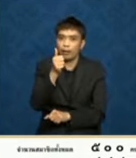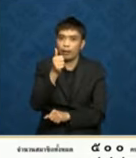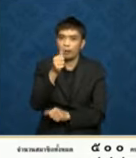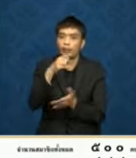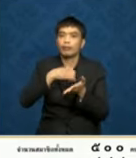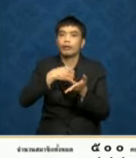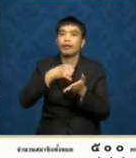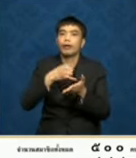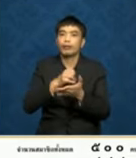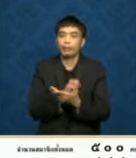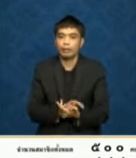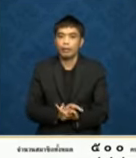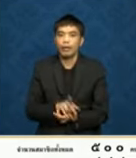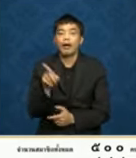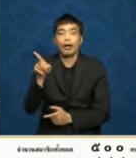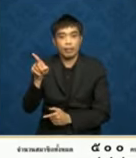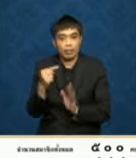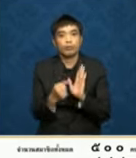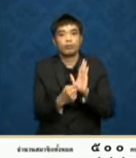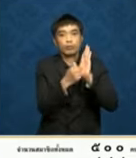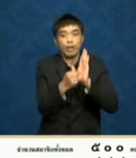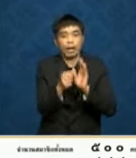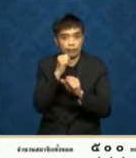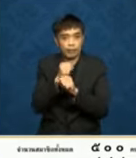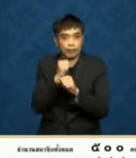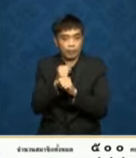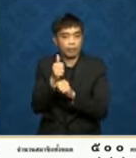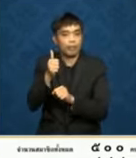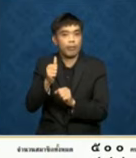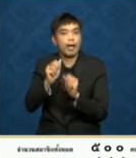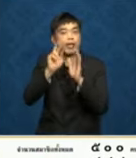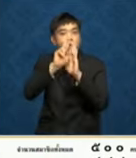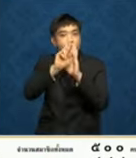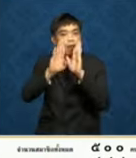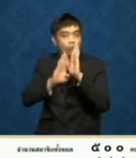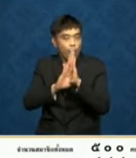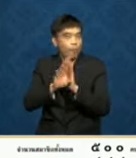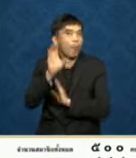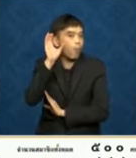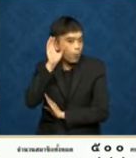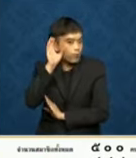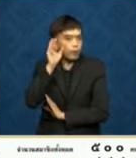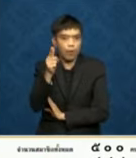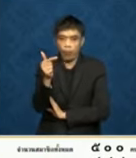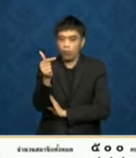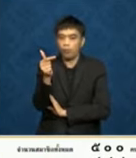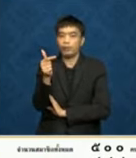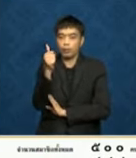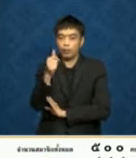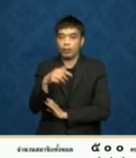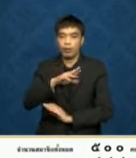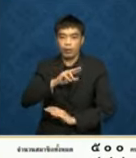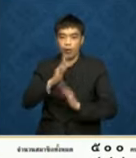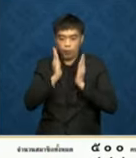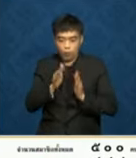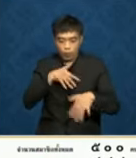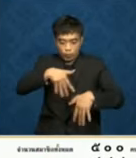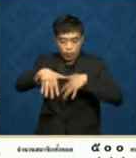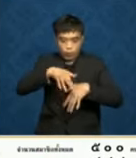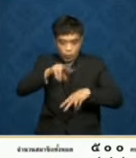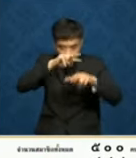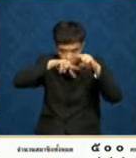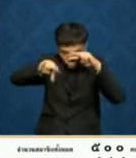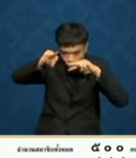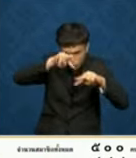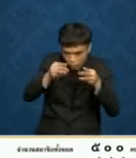îtreำแบบนี้ันเป็นการทำใหระบบมีคามน่าเชื่อถือเพิ่มขึ้นเพราประชาชนสाมารถเขไปตรจสบ กนกายการทำงานของระบบได